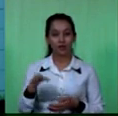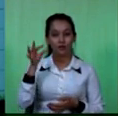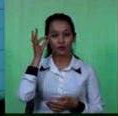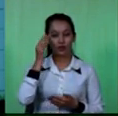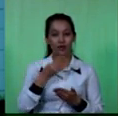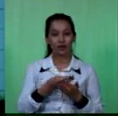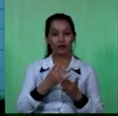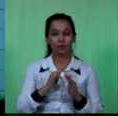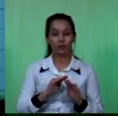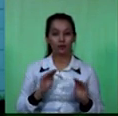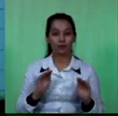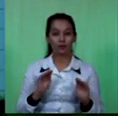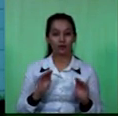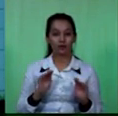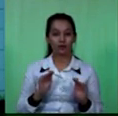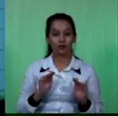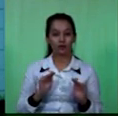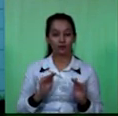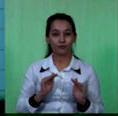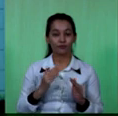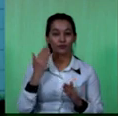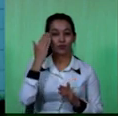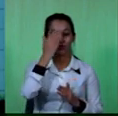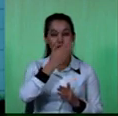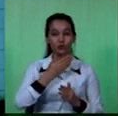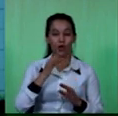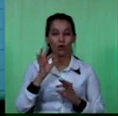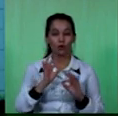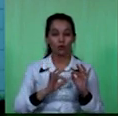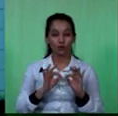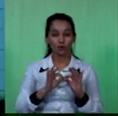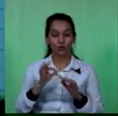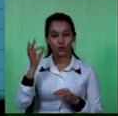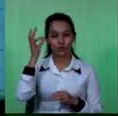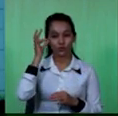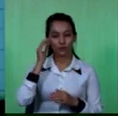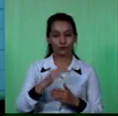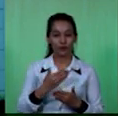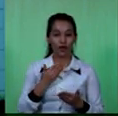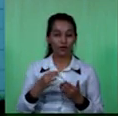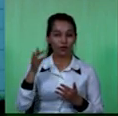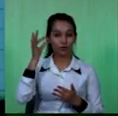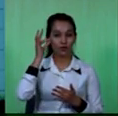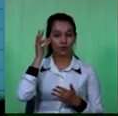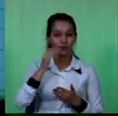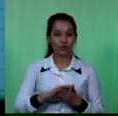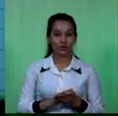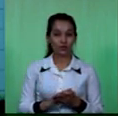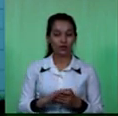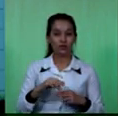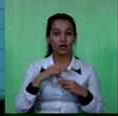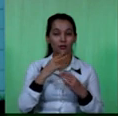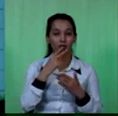aziz o'quvchilar? Yuza o'lchov birliklari esingizdami? Unday bo'lsa, diqqat bilan ushbu